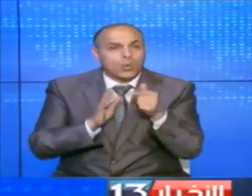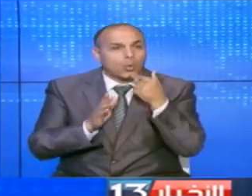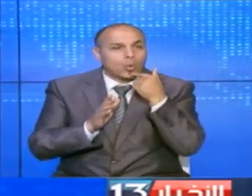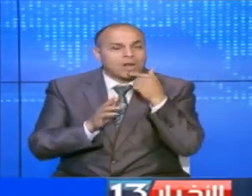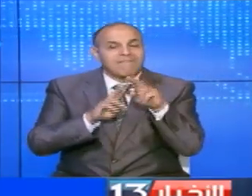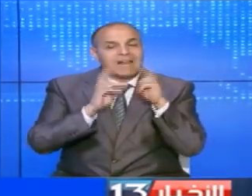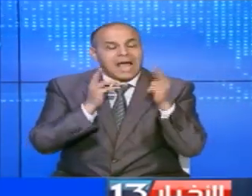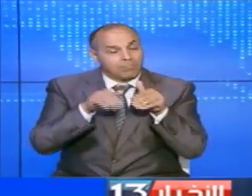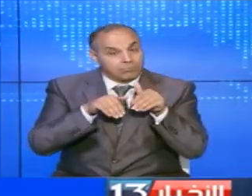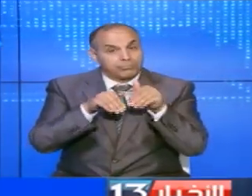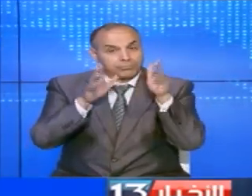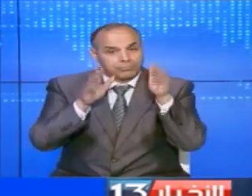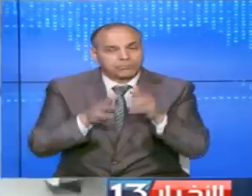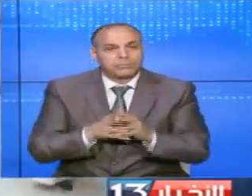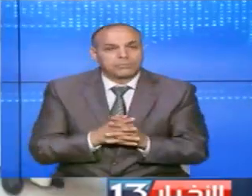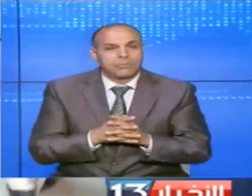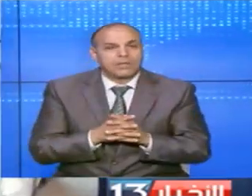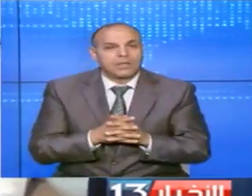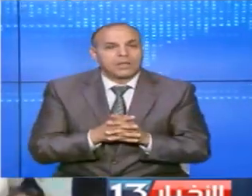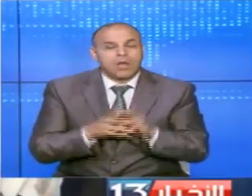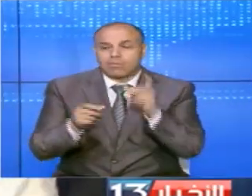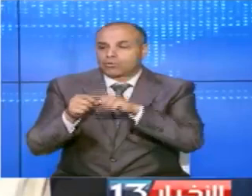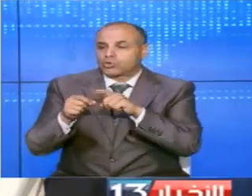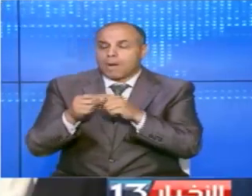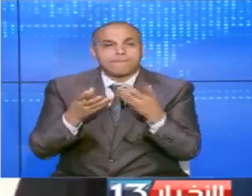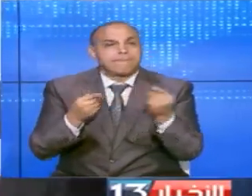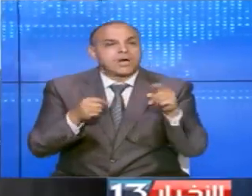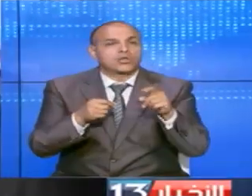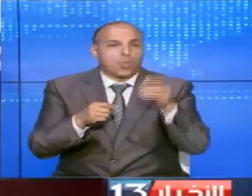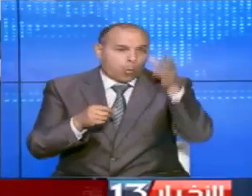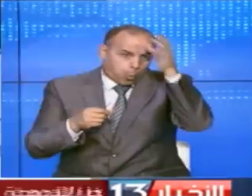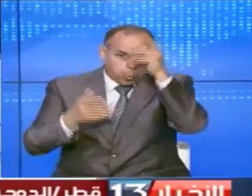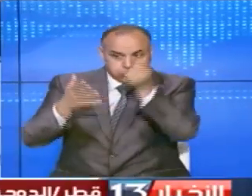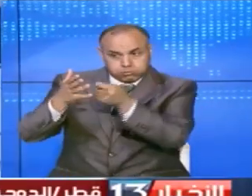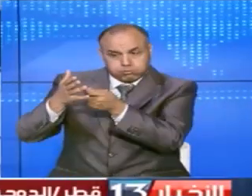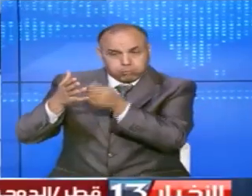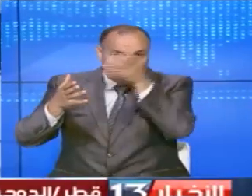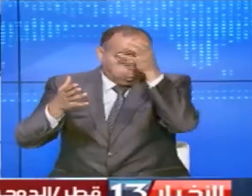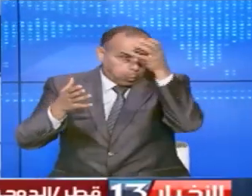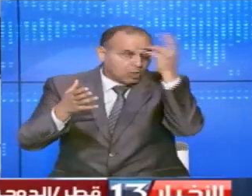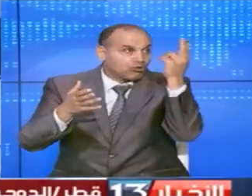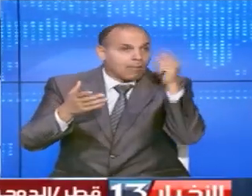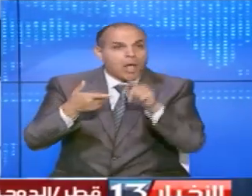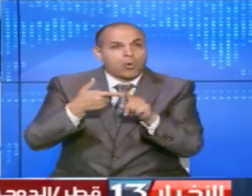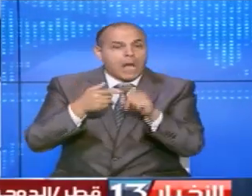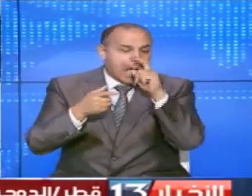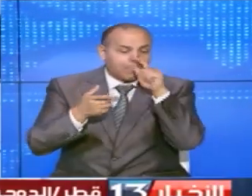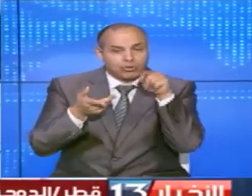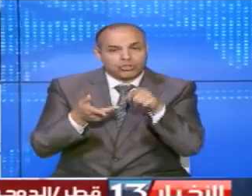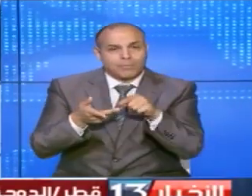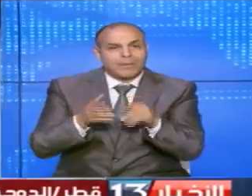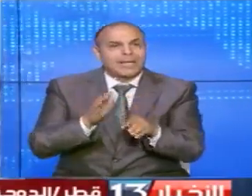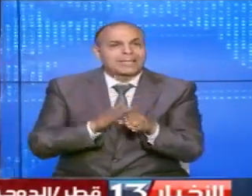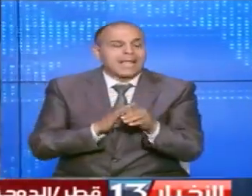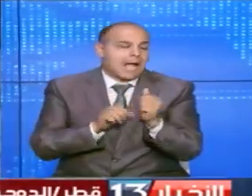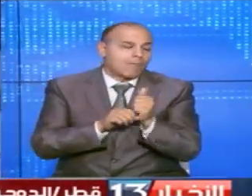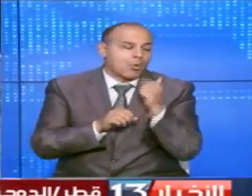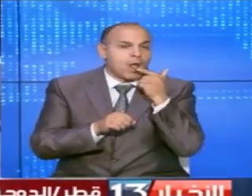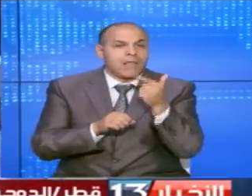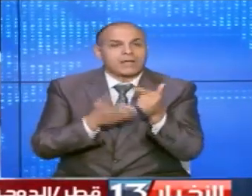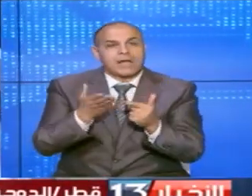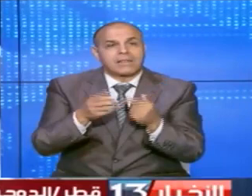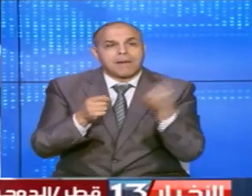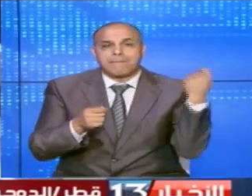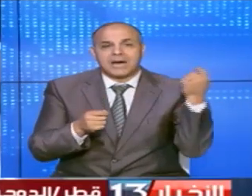العالميه وسط مشاركه كبيره من الادباء والنقاد والاكاديميين العالم انطلقت الاحد الفارط فعاليات